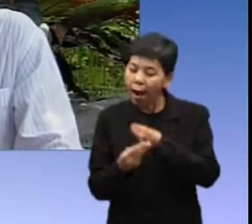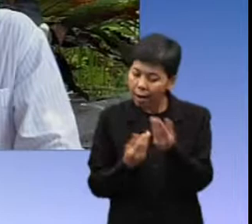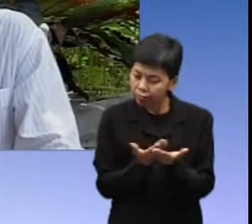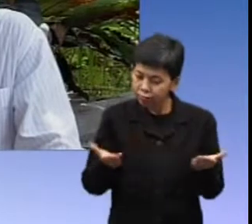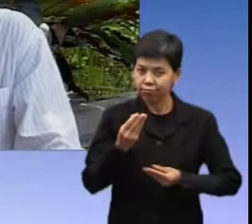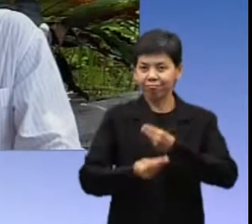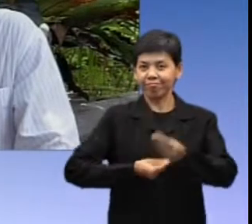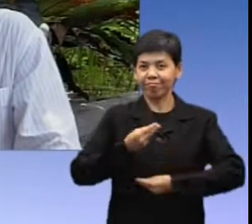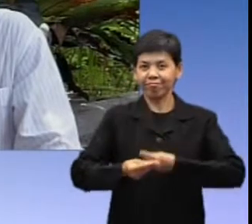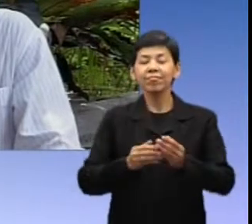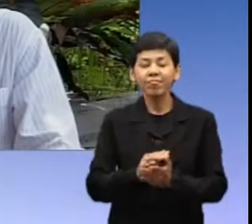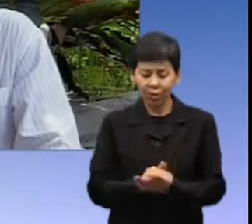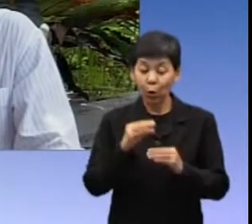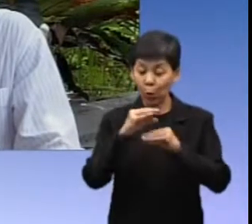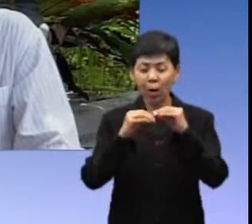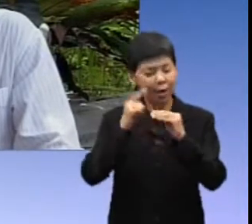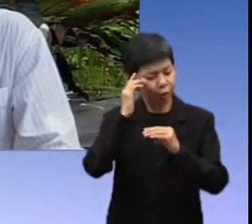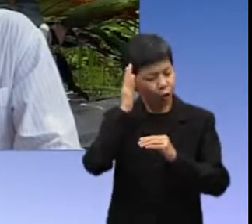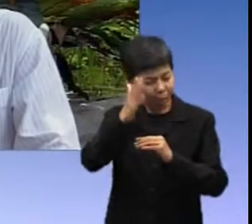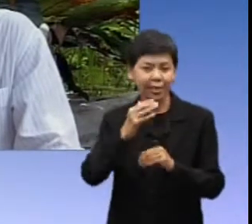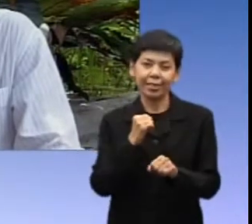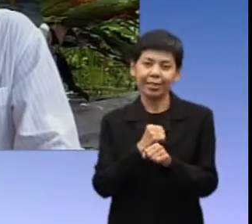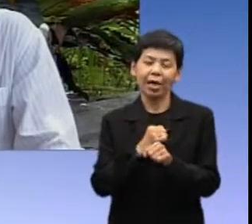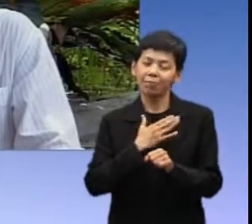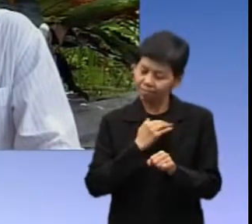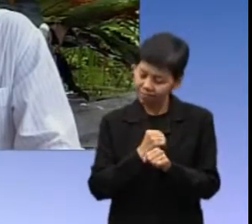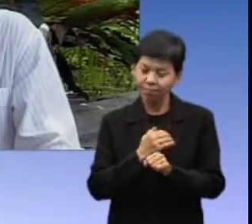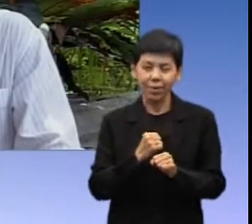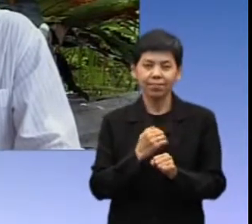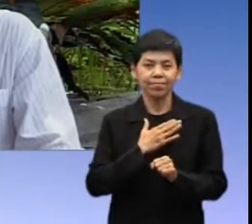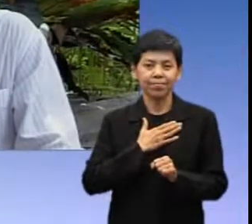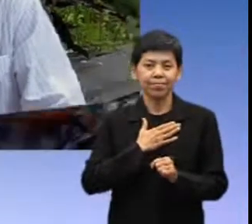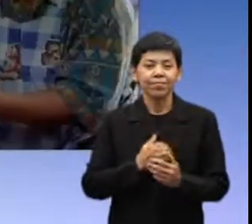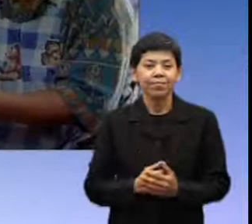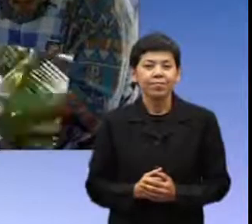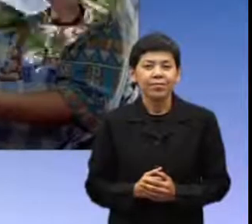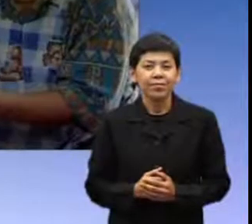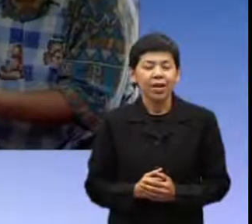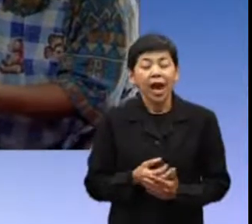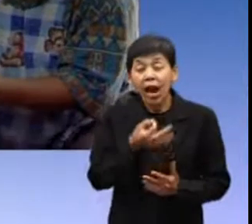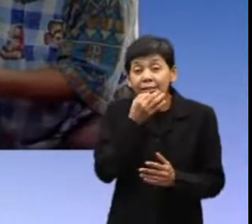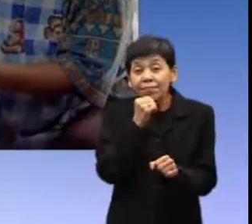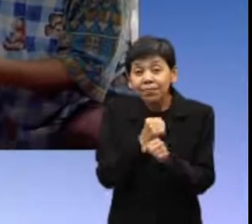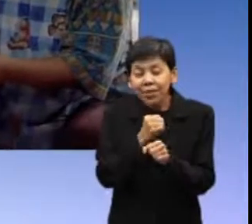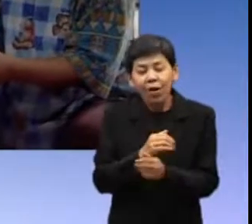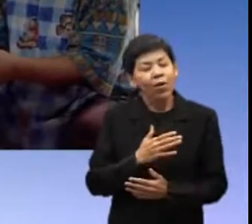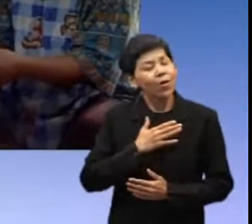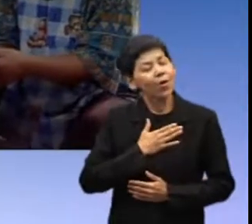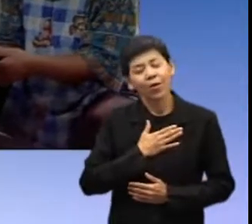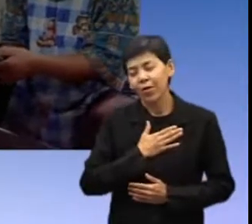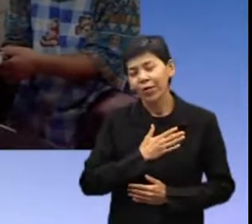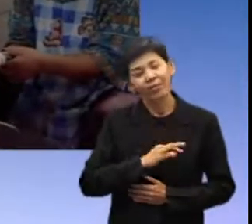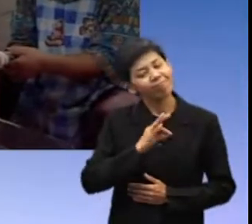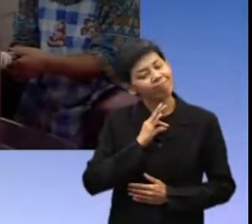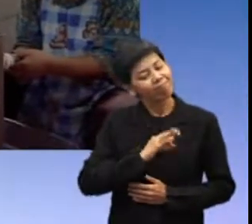าก็เป็นโครงการระยะยาวที่เราต้องการทำตรงนั้น สร้างงานสร้างอาชีพก็พลอยป